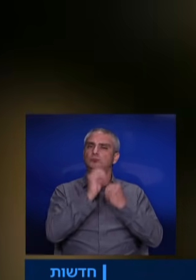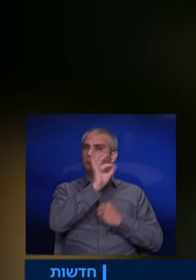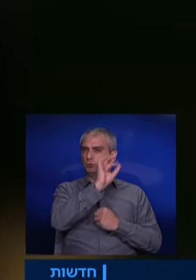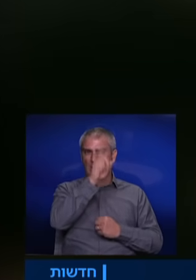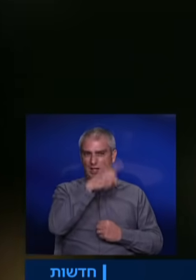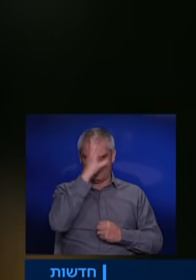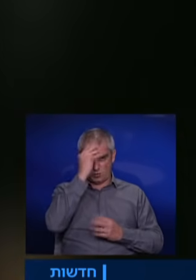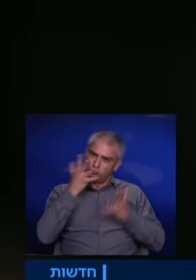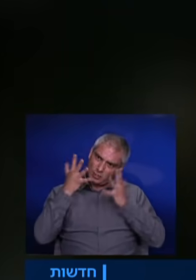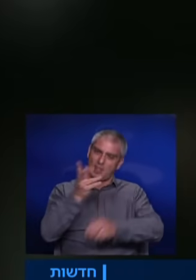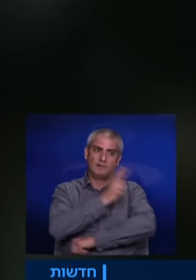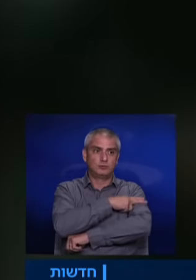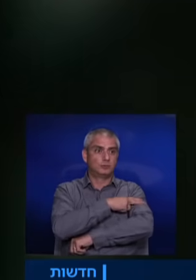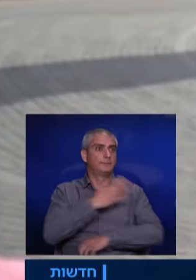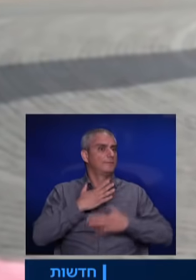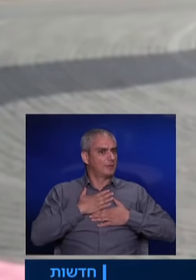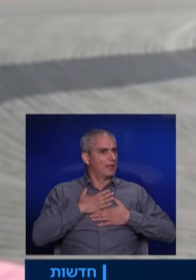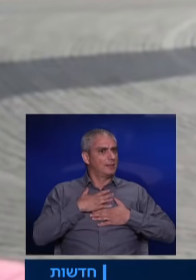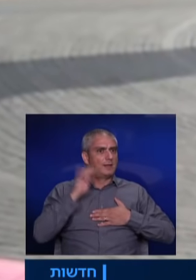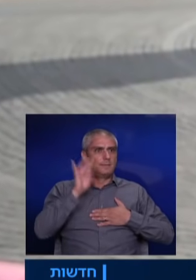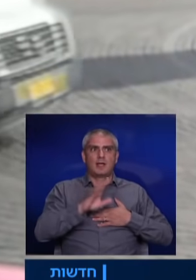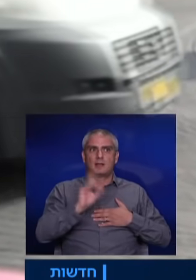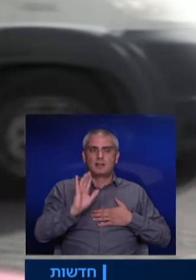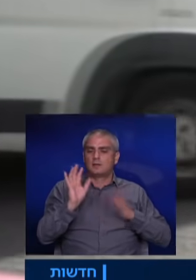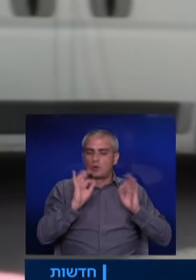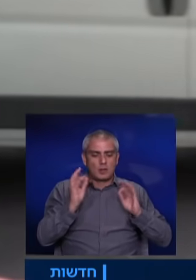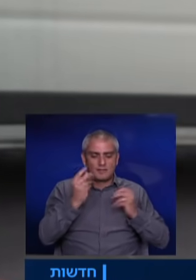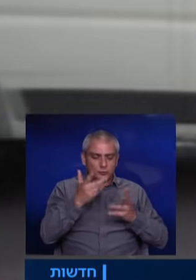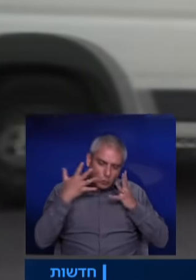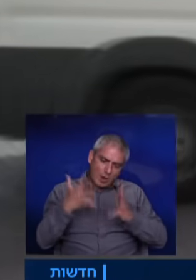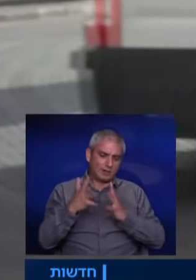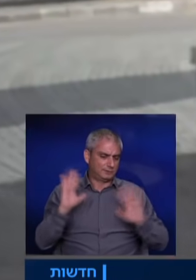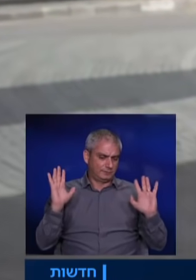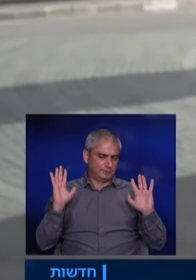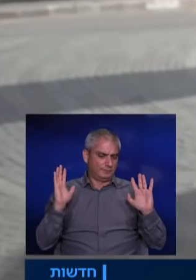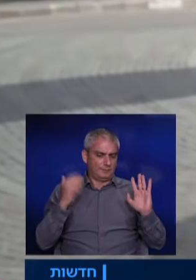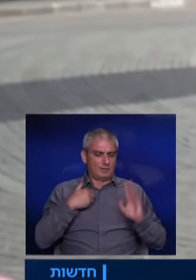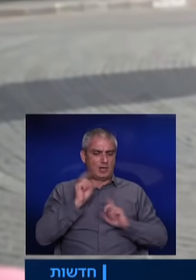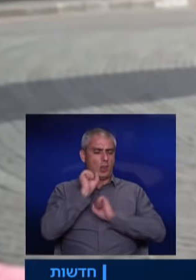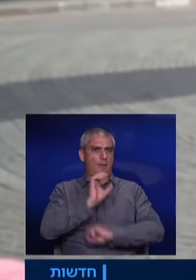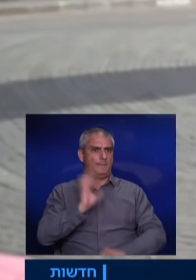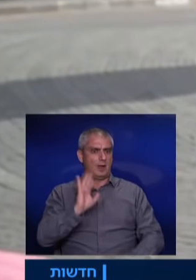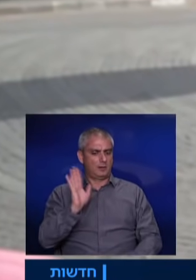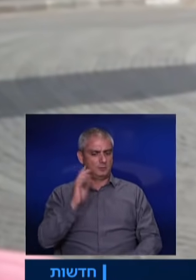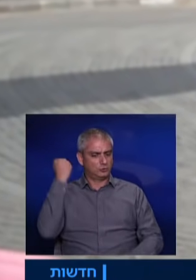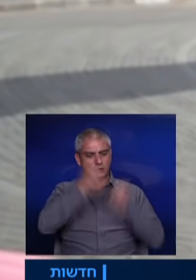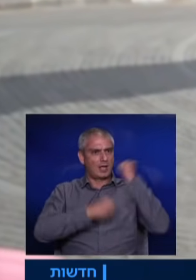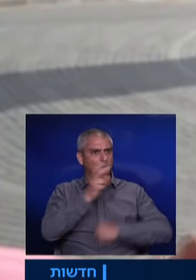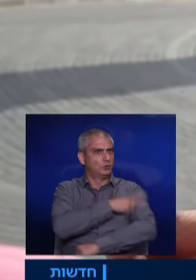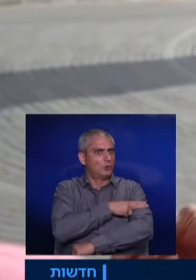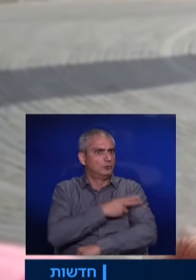אחד התוקפים. תראי, אני מגנה כל דבר שהוא אגרסיבי. אני לא בעד שירביצו לשוטרים,